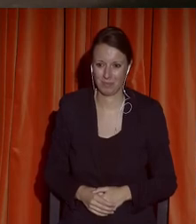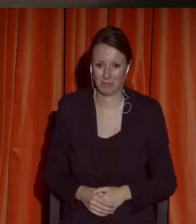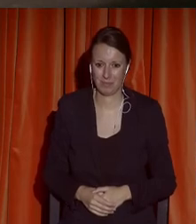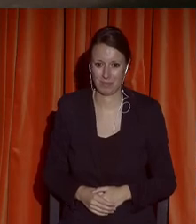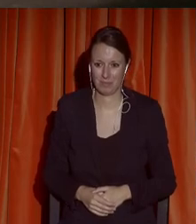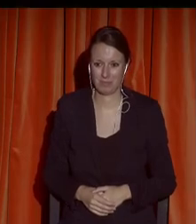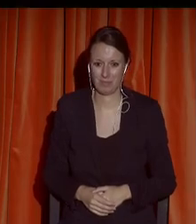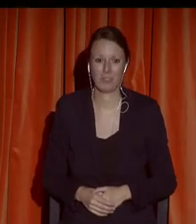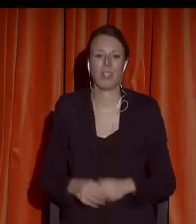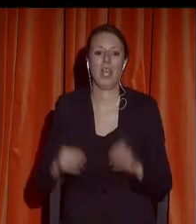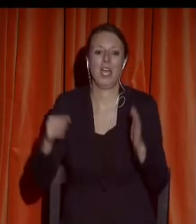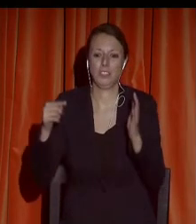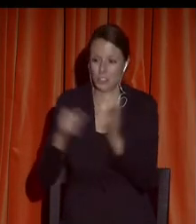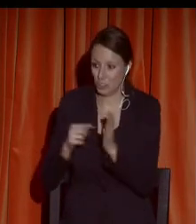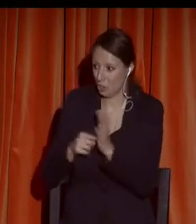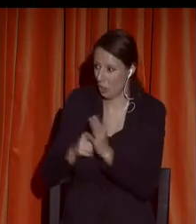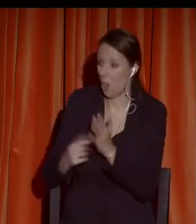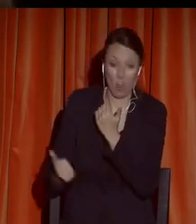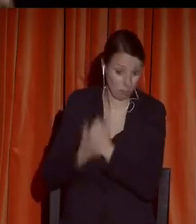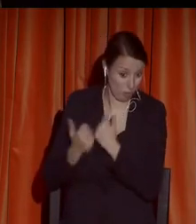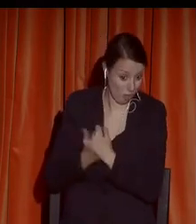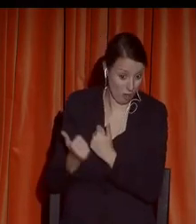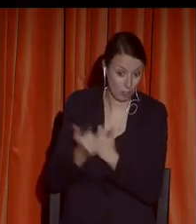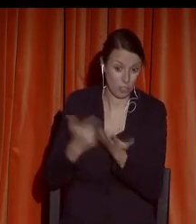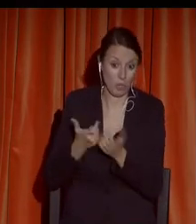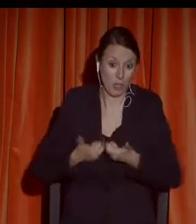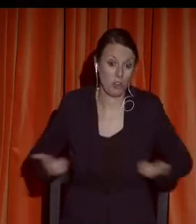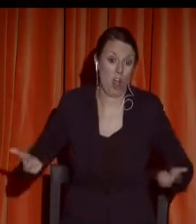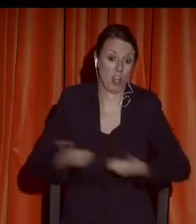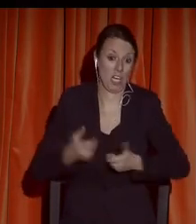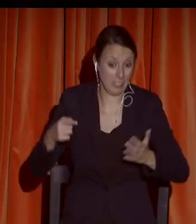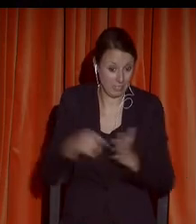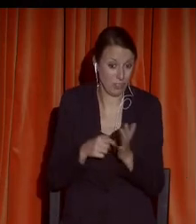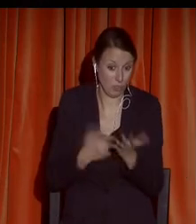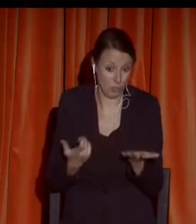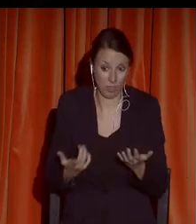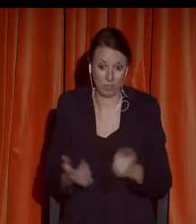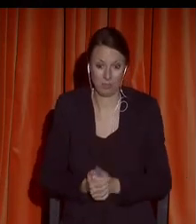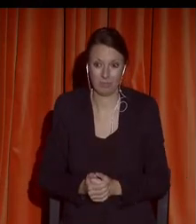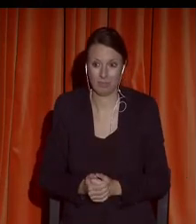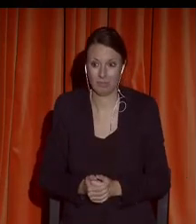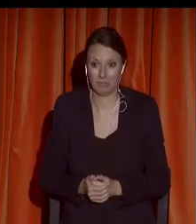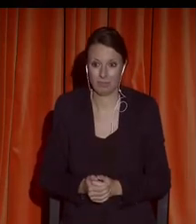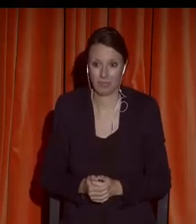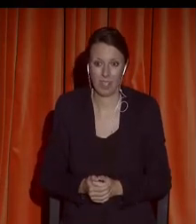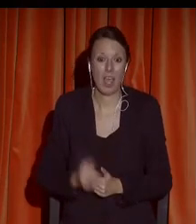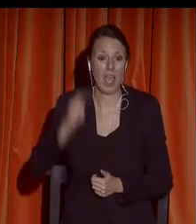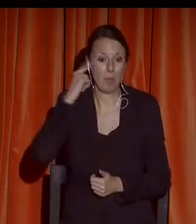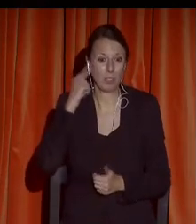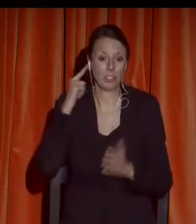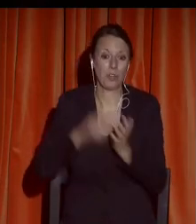Państwa, właśnie temu służy nasz kongres. Ja myślę, że tak